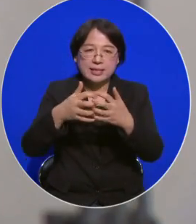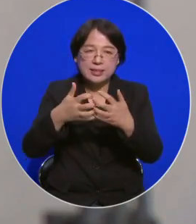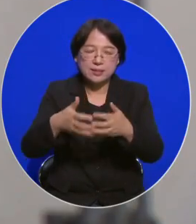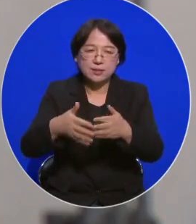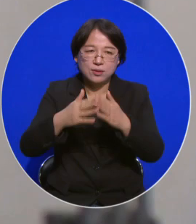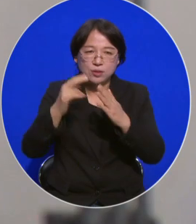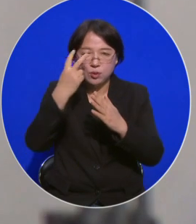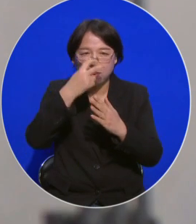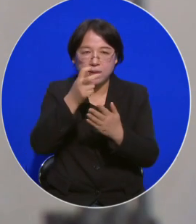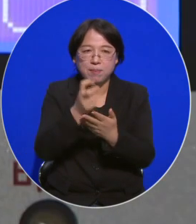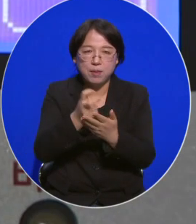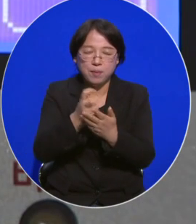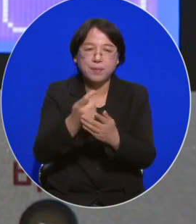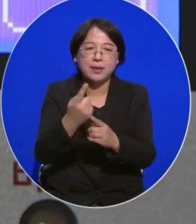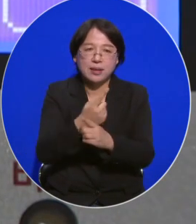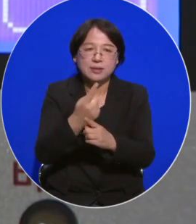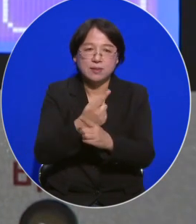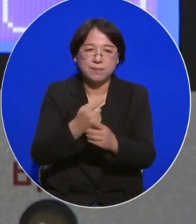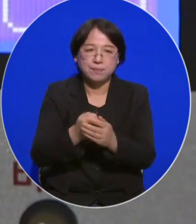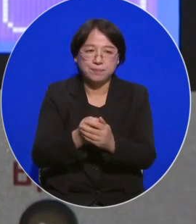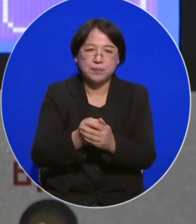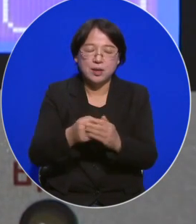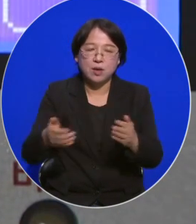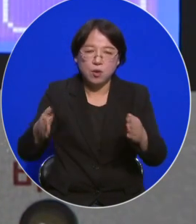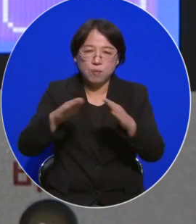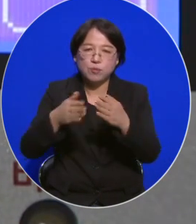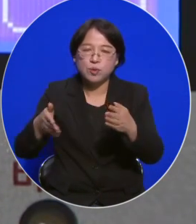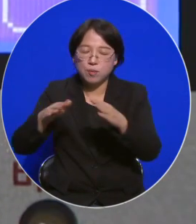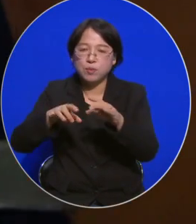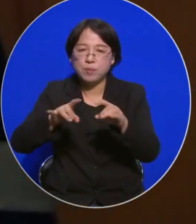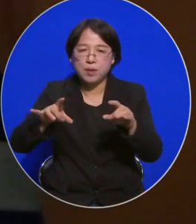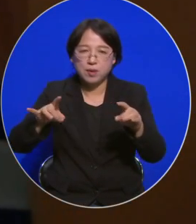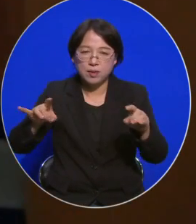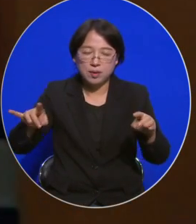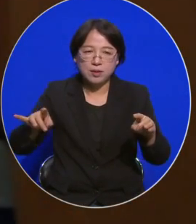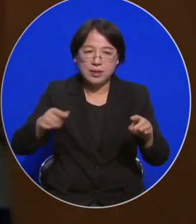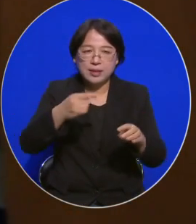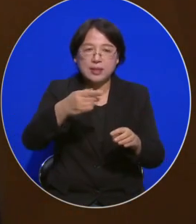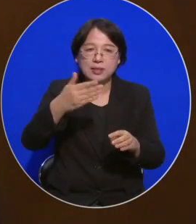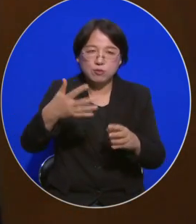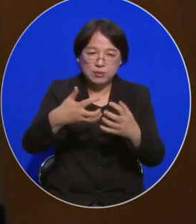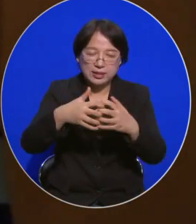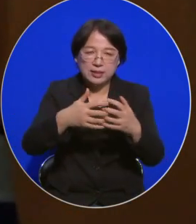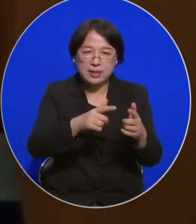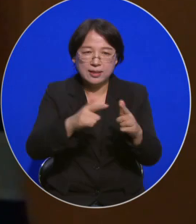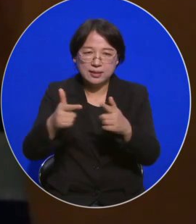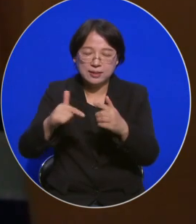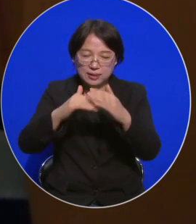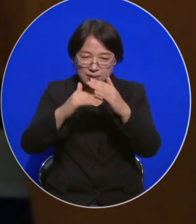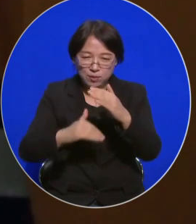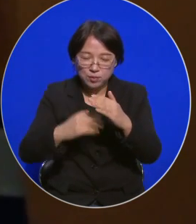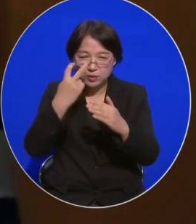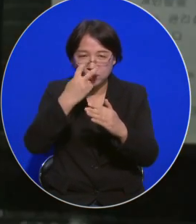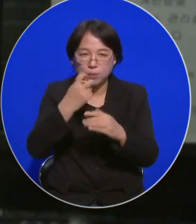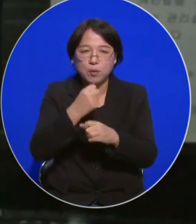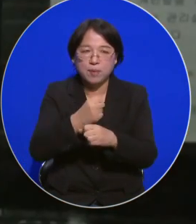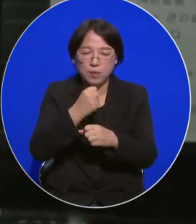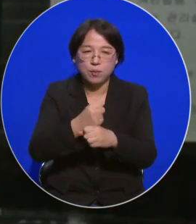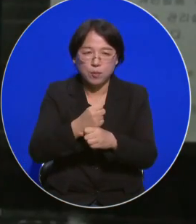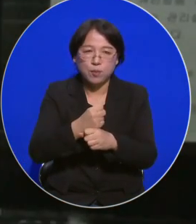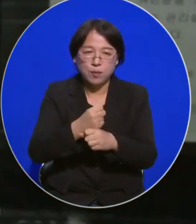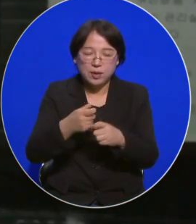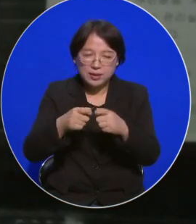개선됩니다 건물대상별로 설치 관리해야 하는 소방시설 내용을 정비하고 소방시설 자체 점검 시